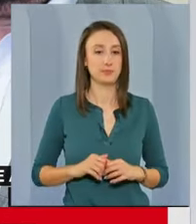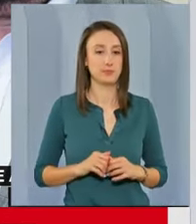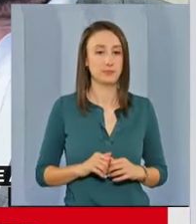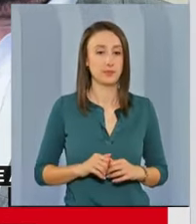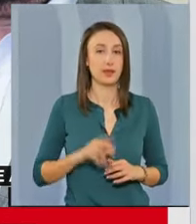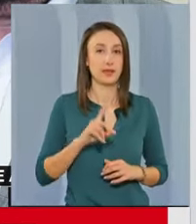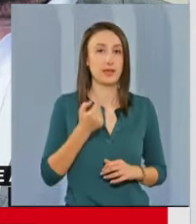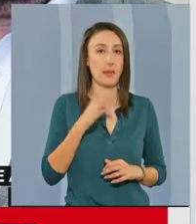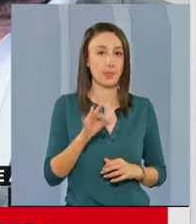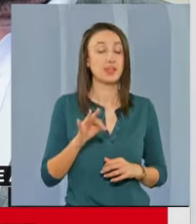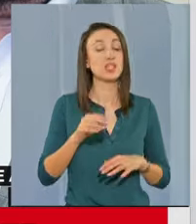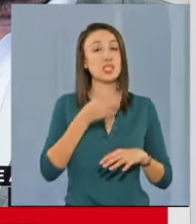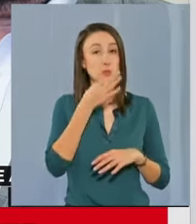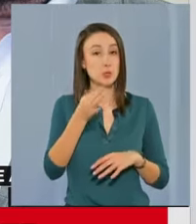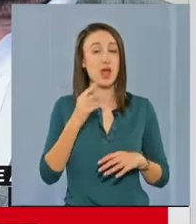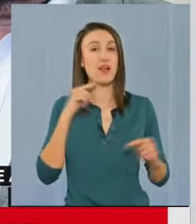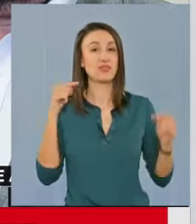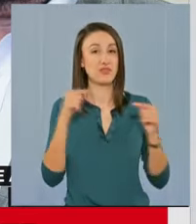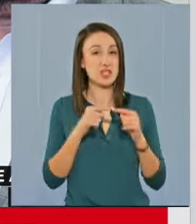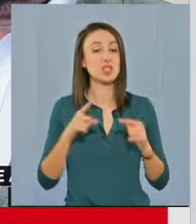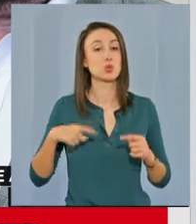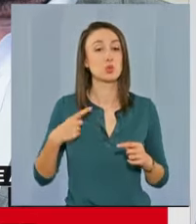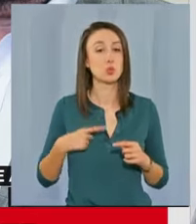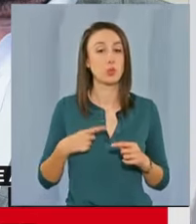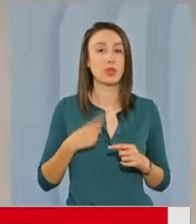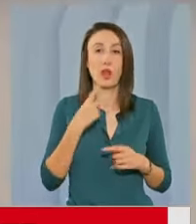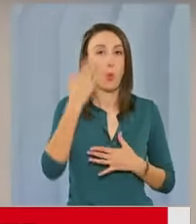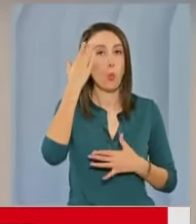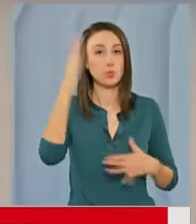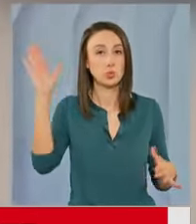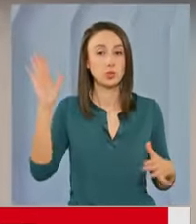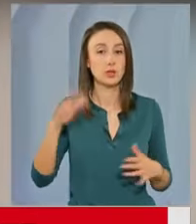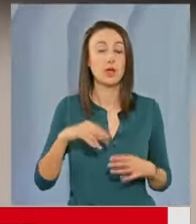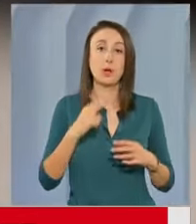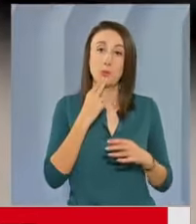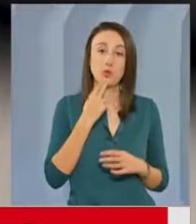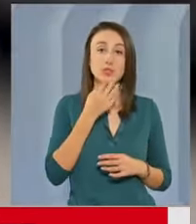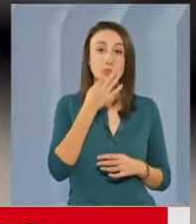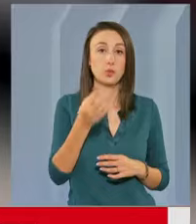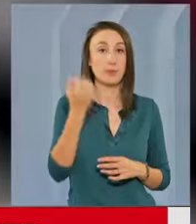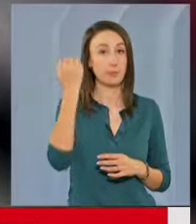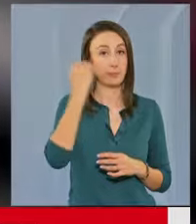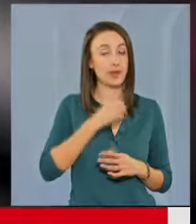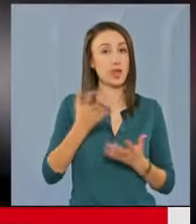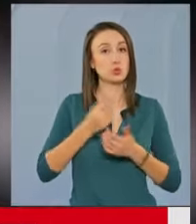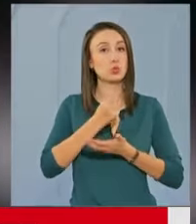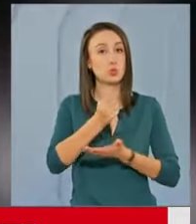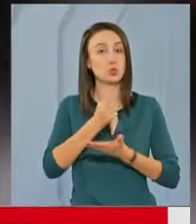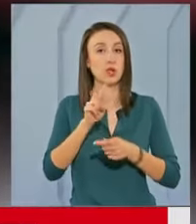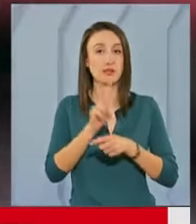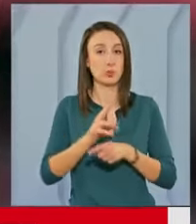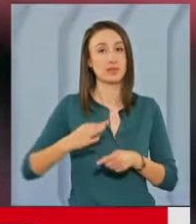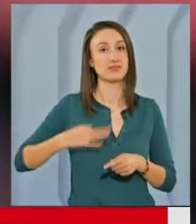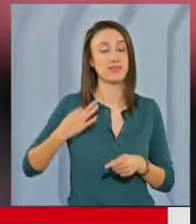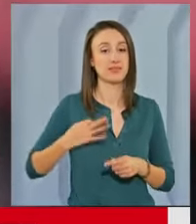diabetolog, reacțiile adverse sunt de cele mai multe ori necunoscute. Anchetatorii spun că prejudiciul adus bugetului